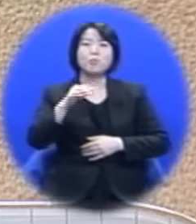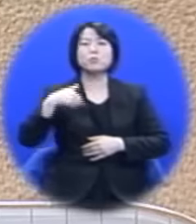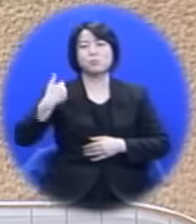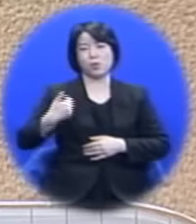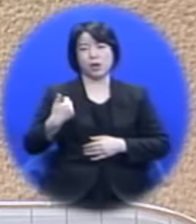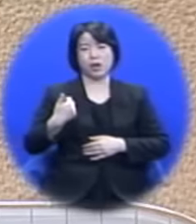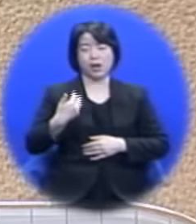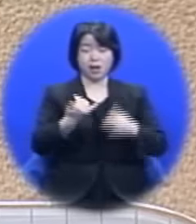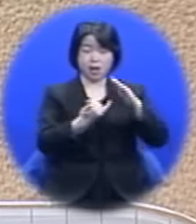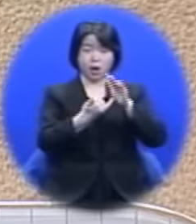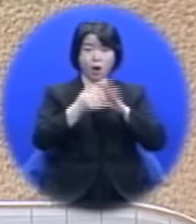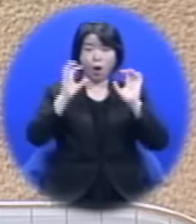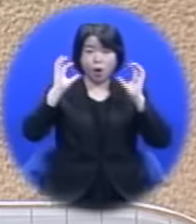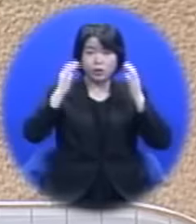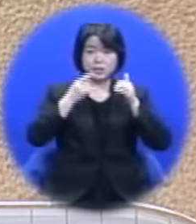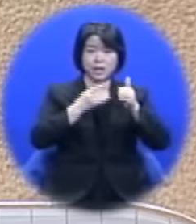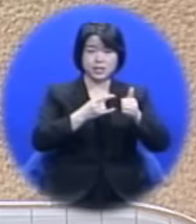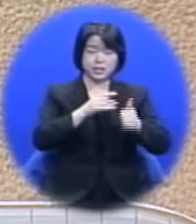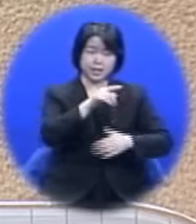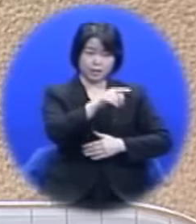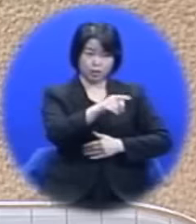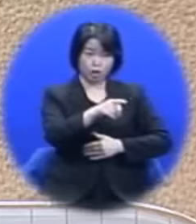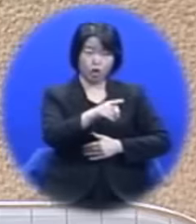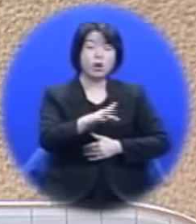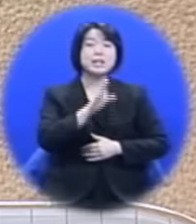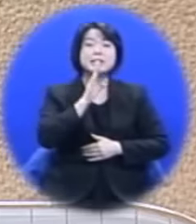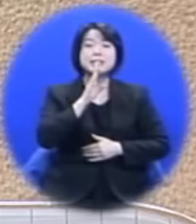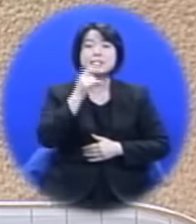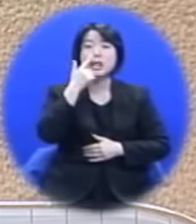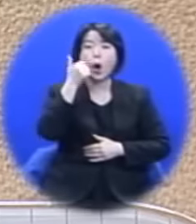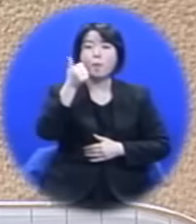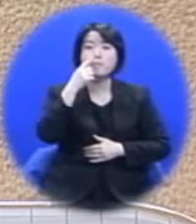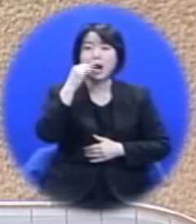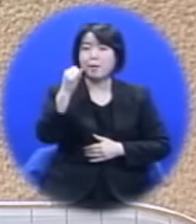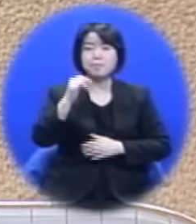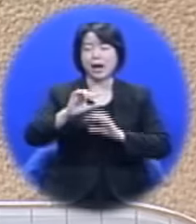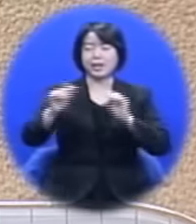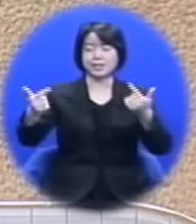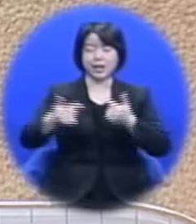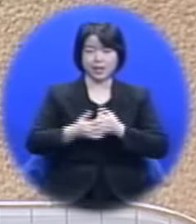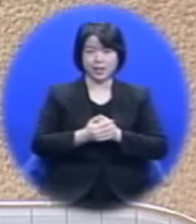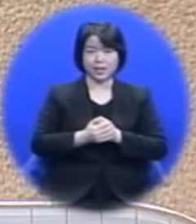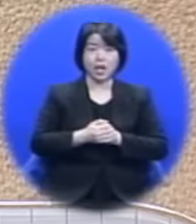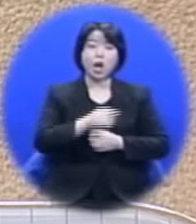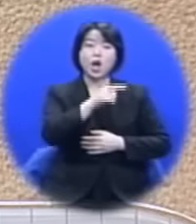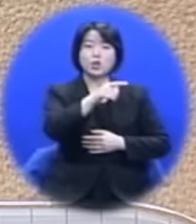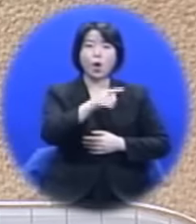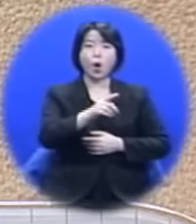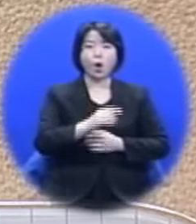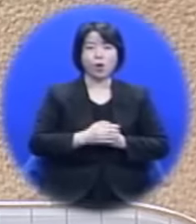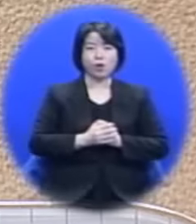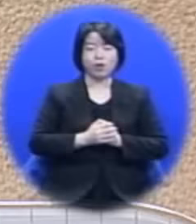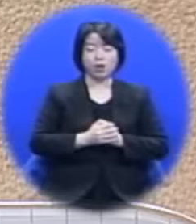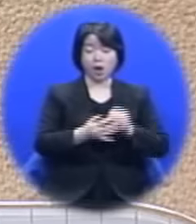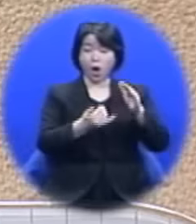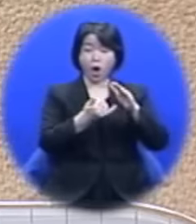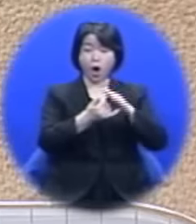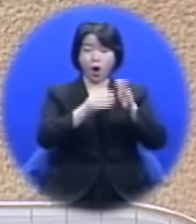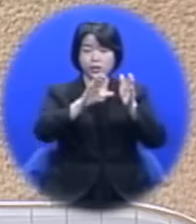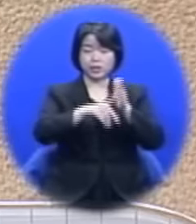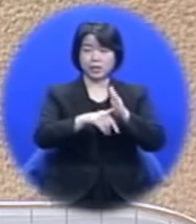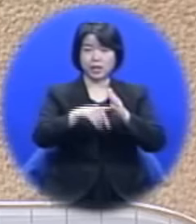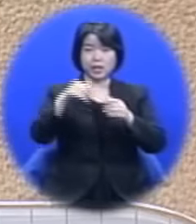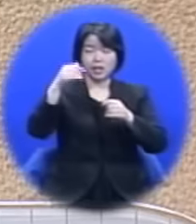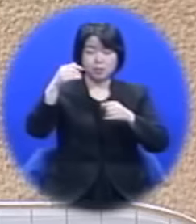어린 아이들에게 너 진짜 엄마 아빠 아니다 너 어려서 다리 밑에서